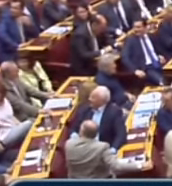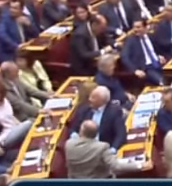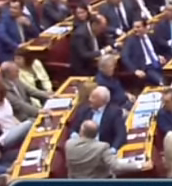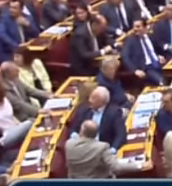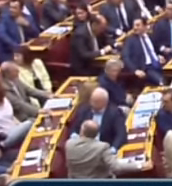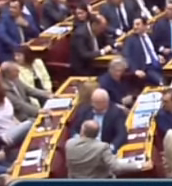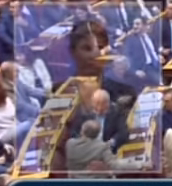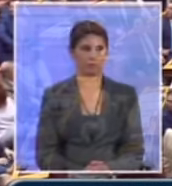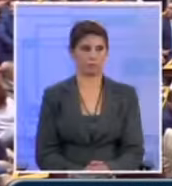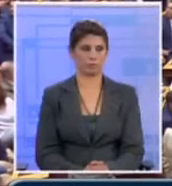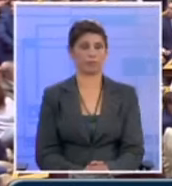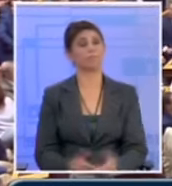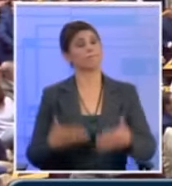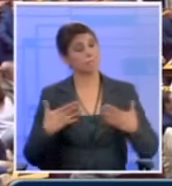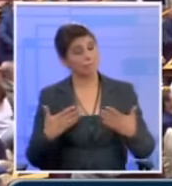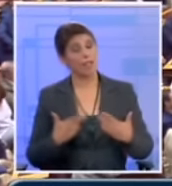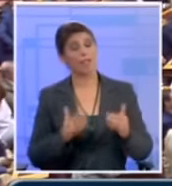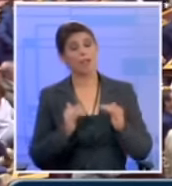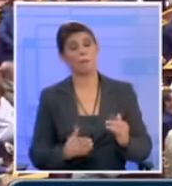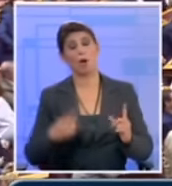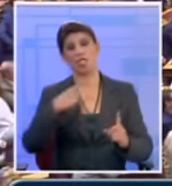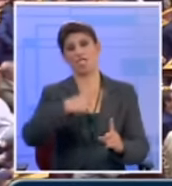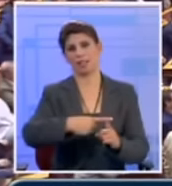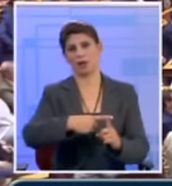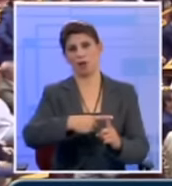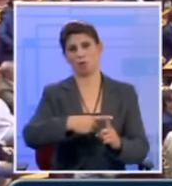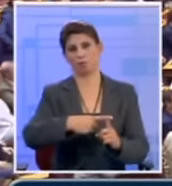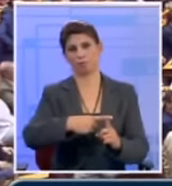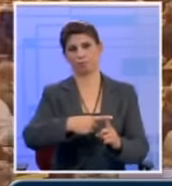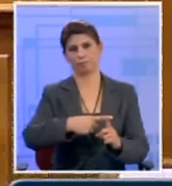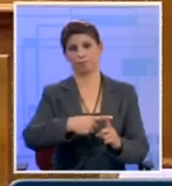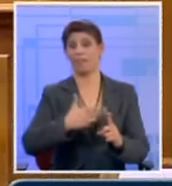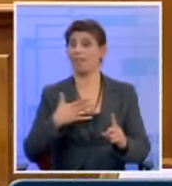Χαίρομαι όμως και θέλω να μείνω στο θετικό στοιχείο.